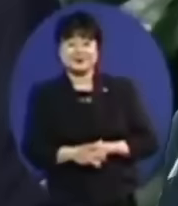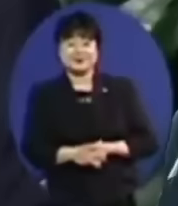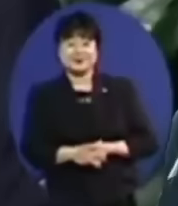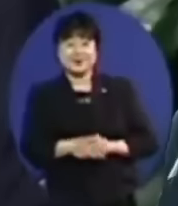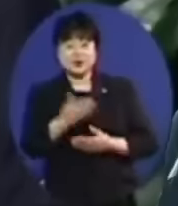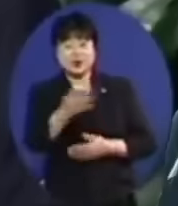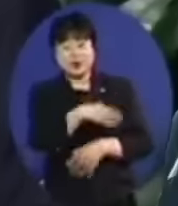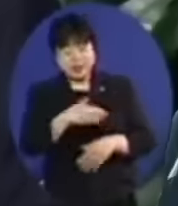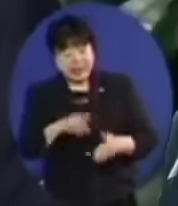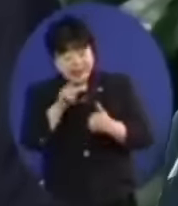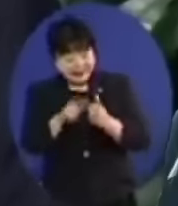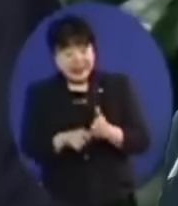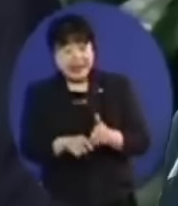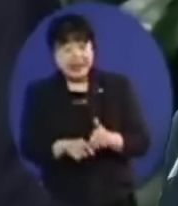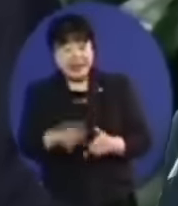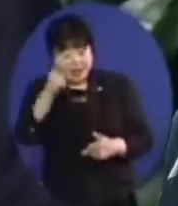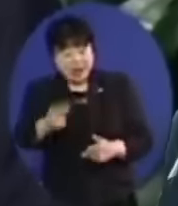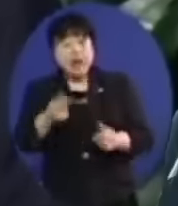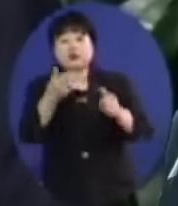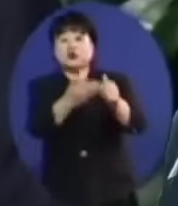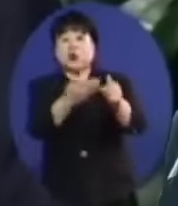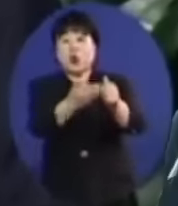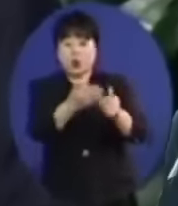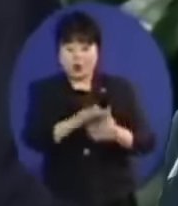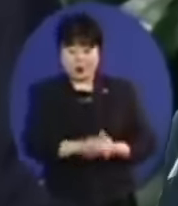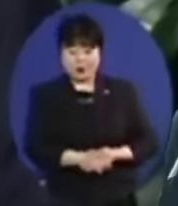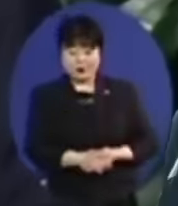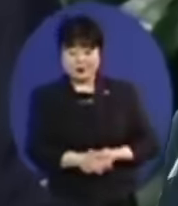여러분이 약할 때 여러분 속에 강해지는 것입니다.